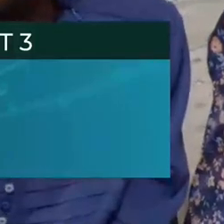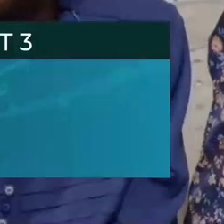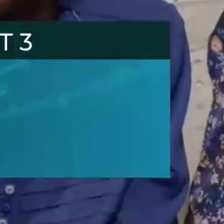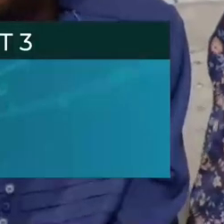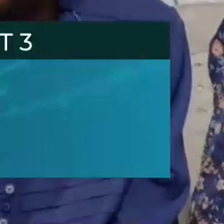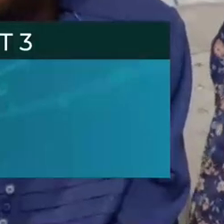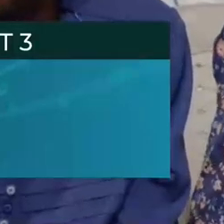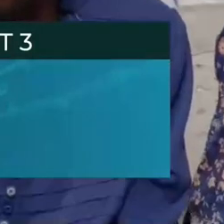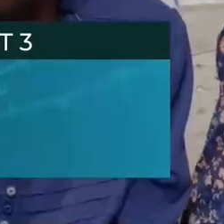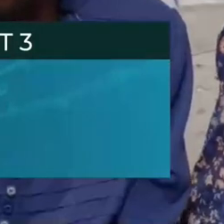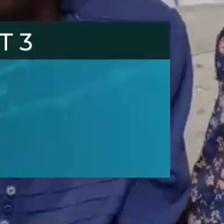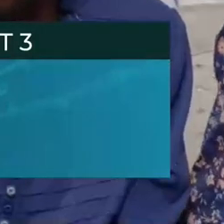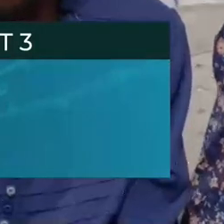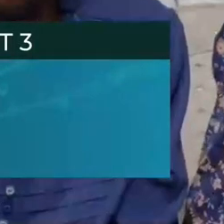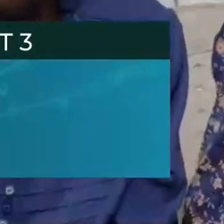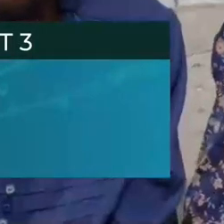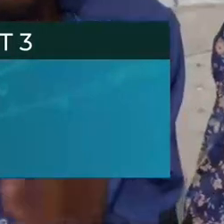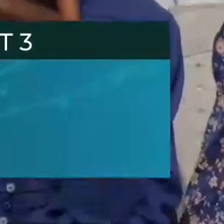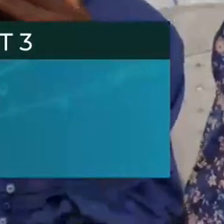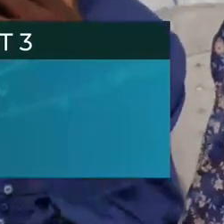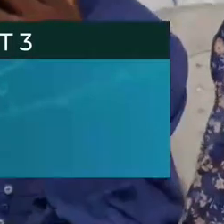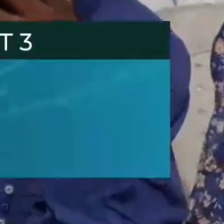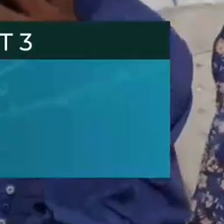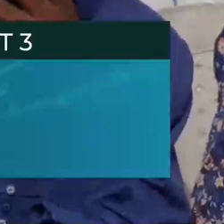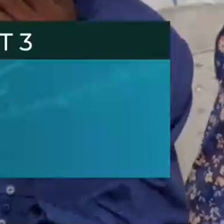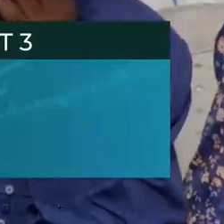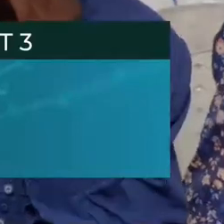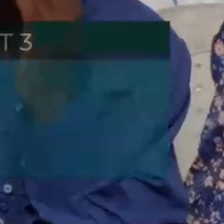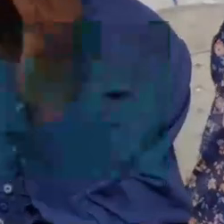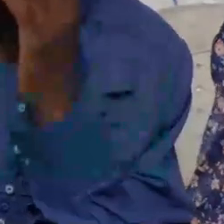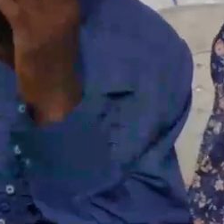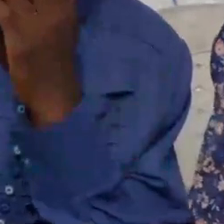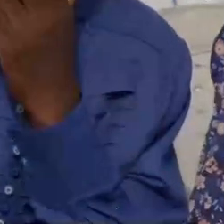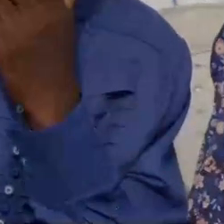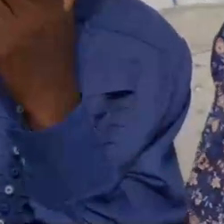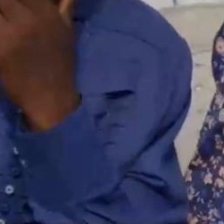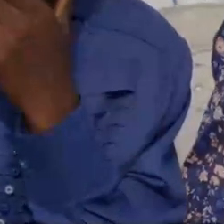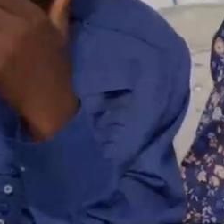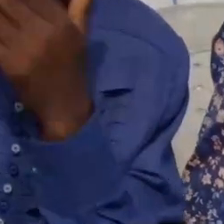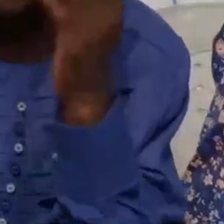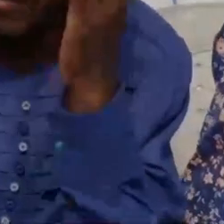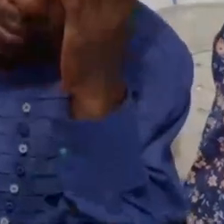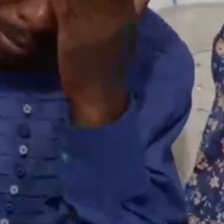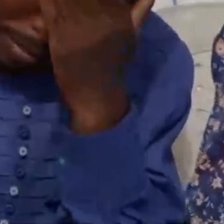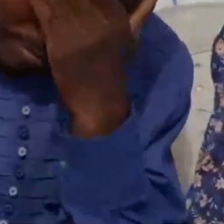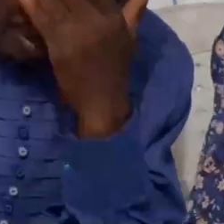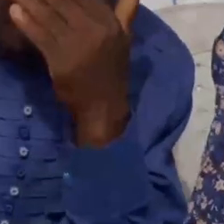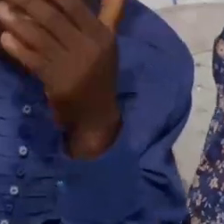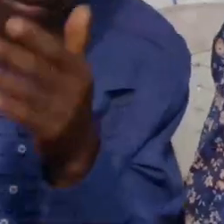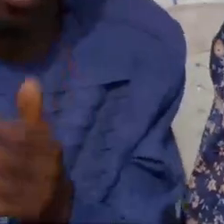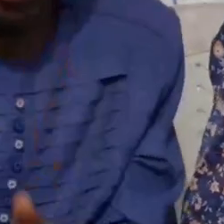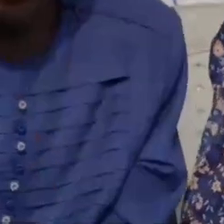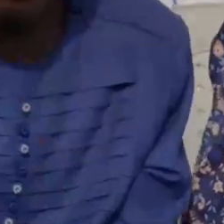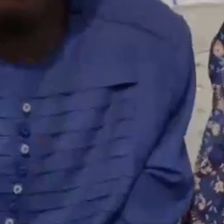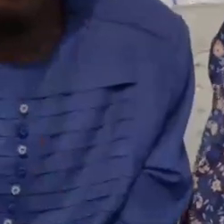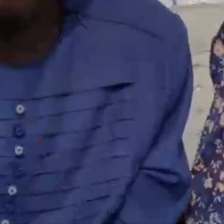Have you seen the edges around the circle? Est-ce que vous voyez les pointes autour du cercle? Have you seen another circle